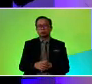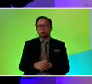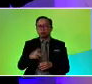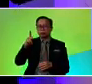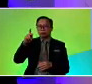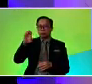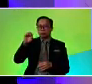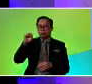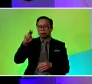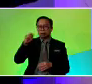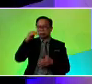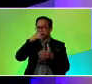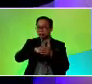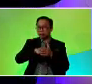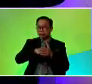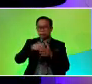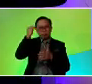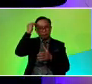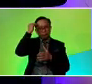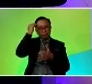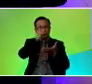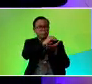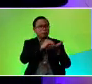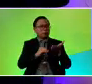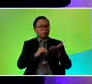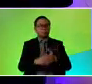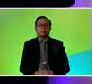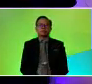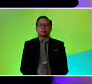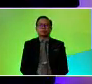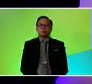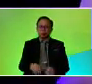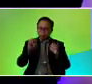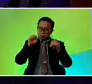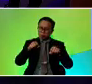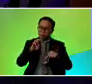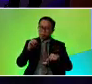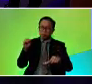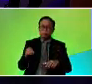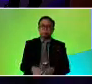dalam pemikiran it Oke boleh ya